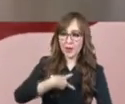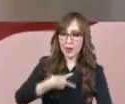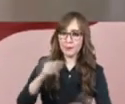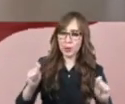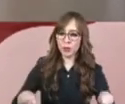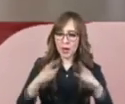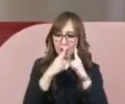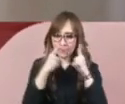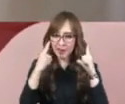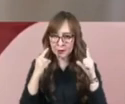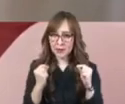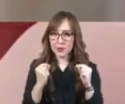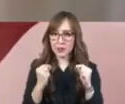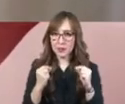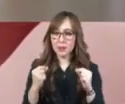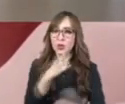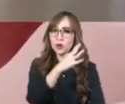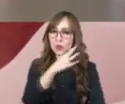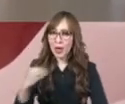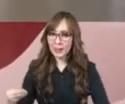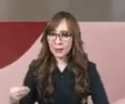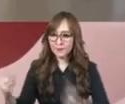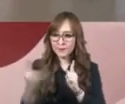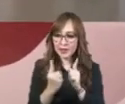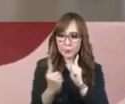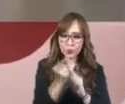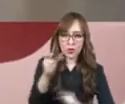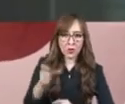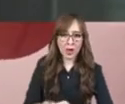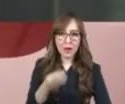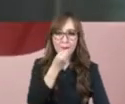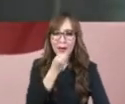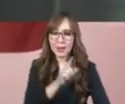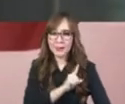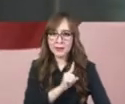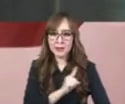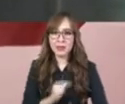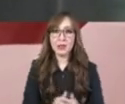masker, jangan tersama orang banyak dulu, makan sendiri. Kalau bisa selama 5 hari itu di